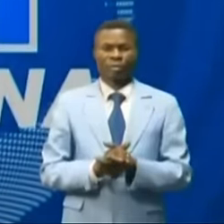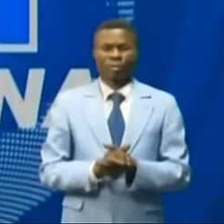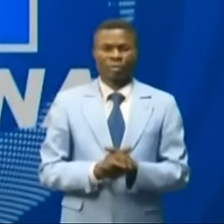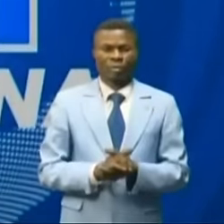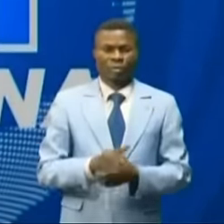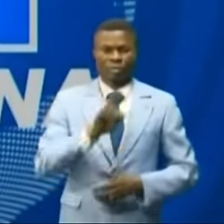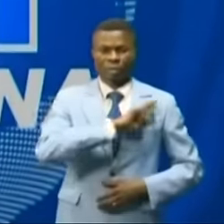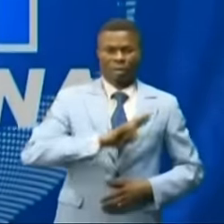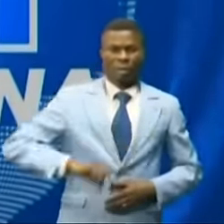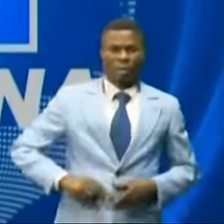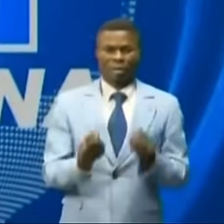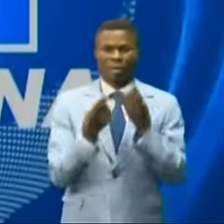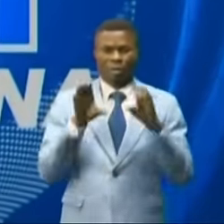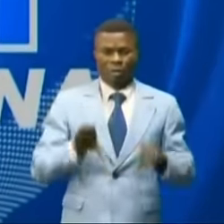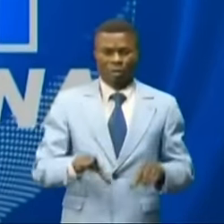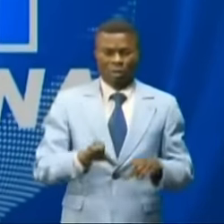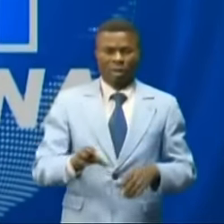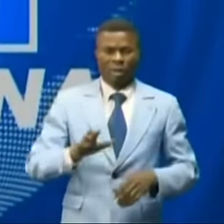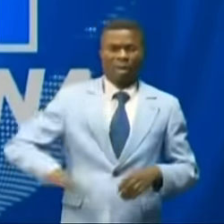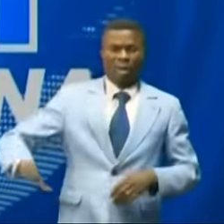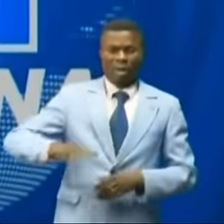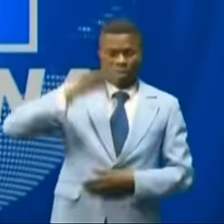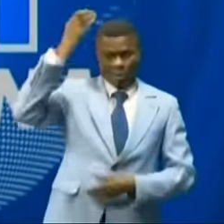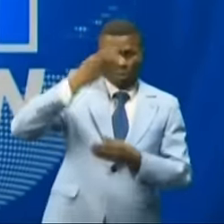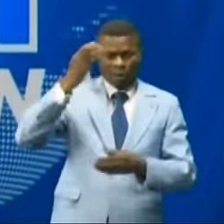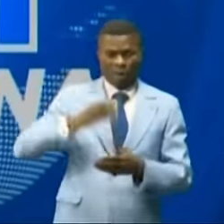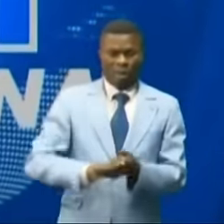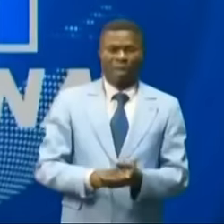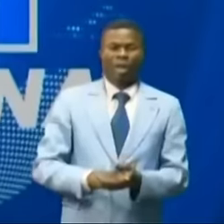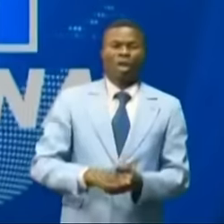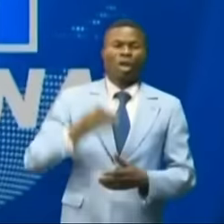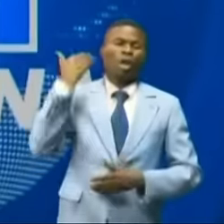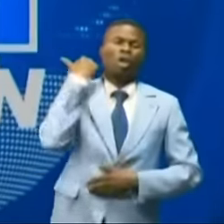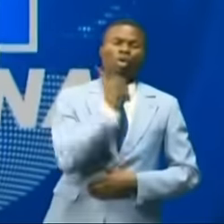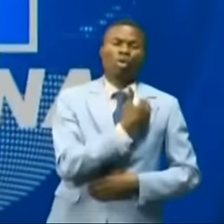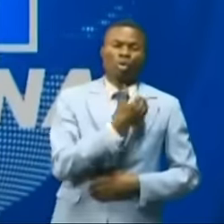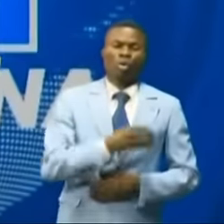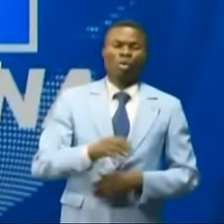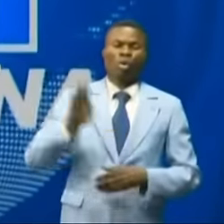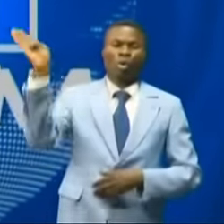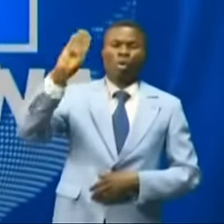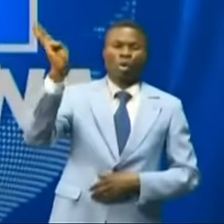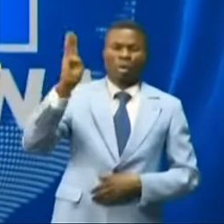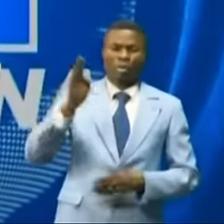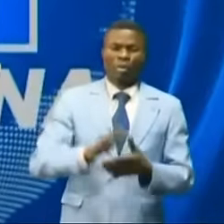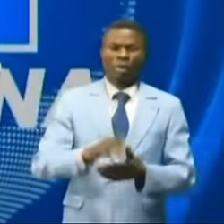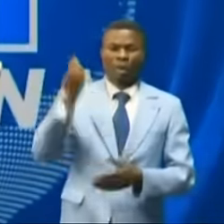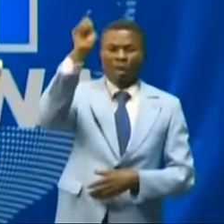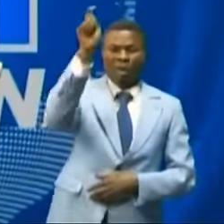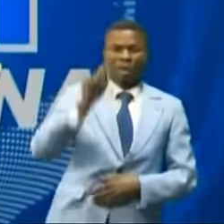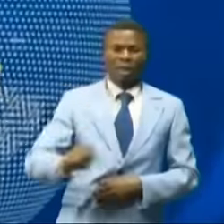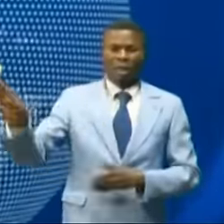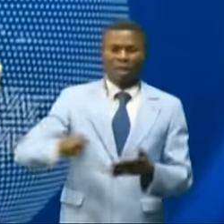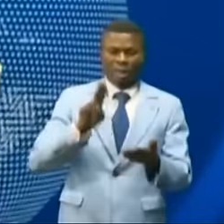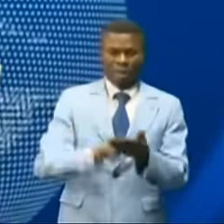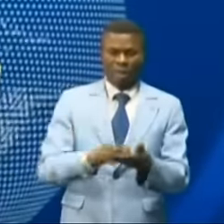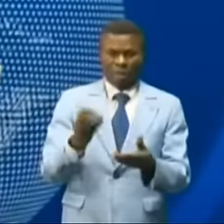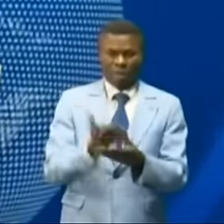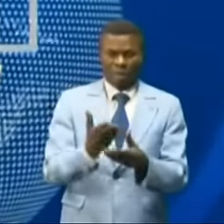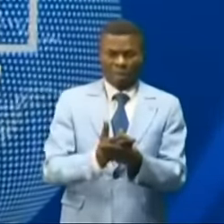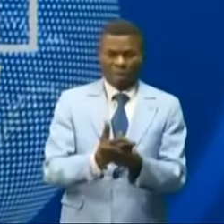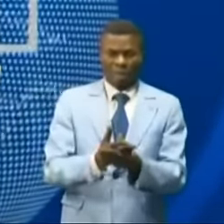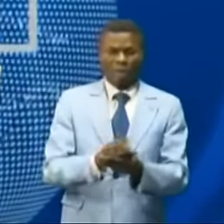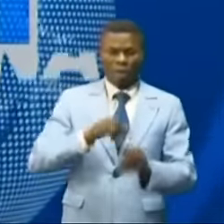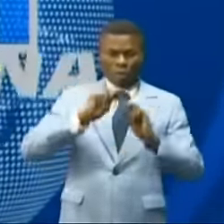La République démocratique du Congo, le Rwanda, l'Ouganda, la Tanzanie et le Burundi viennent de signer des termes de référence du groupe de